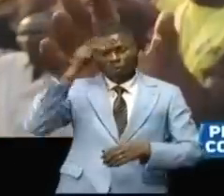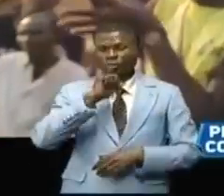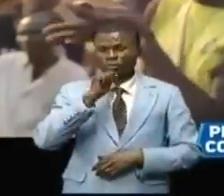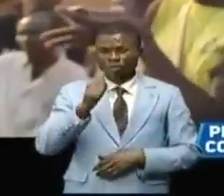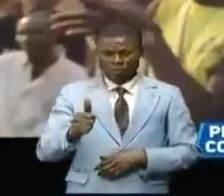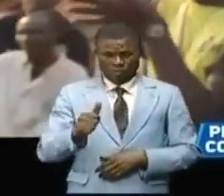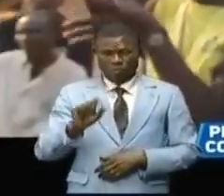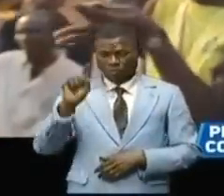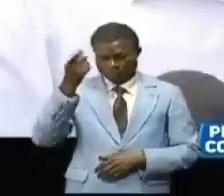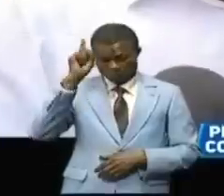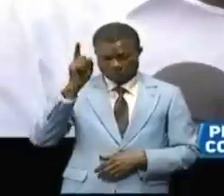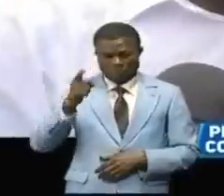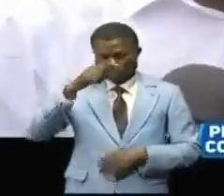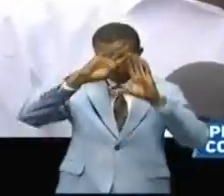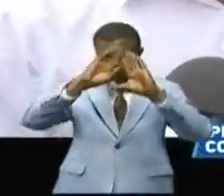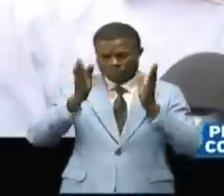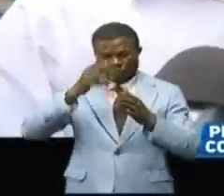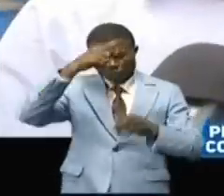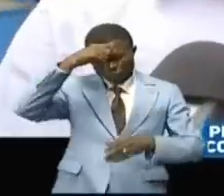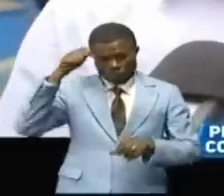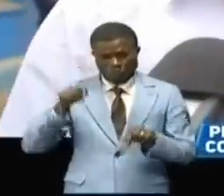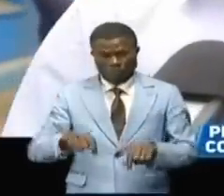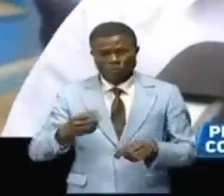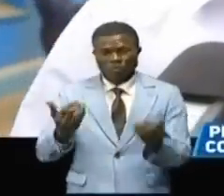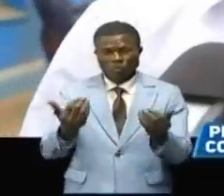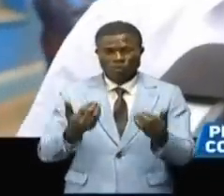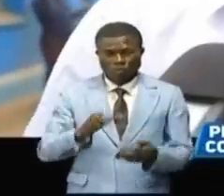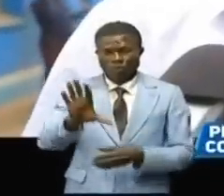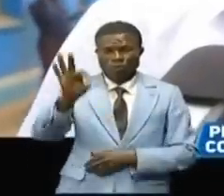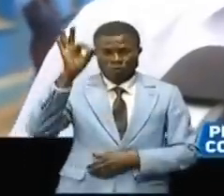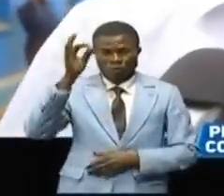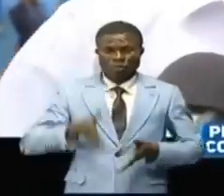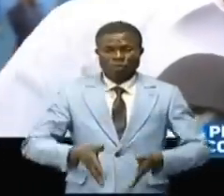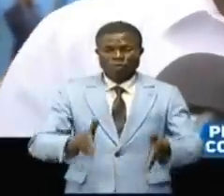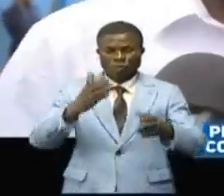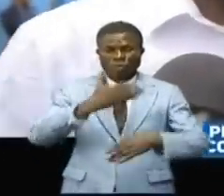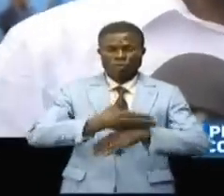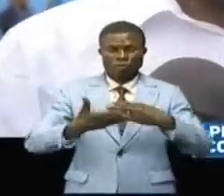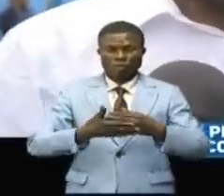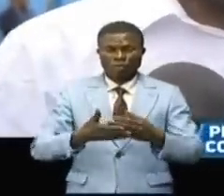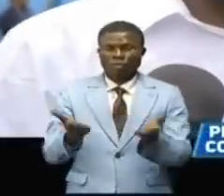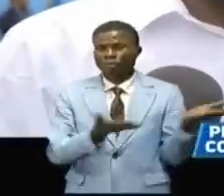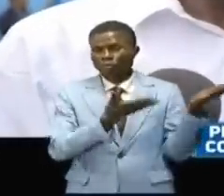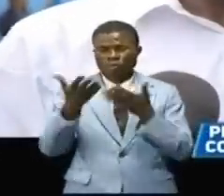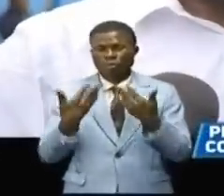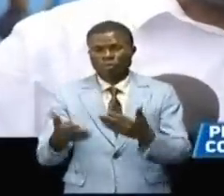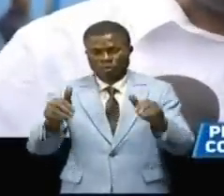est très difficile. Nous voulons qu'on puisse sélectionner vraiment les routes des sectes agricoles pour